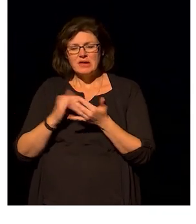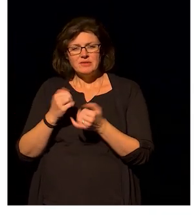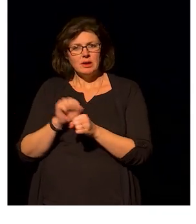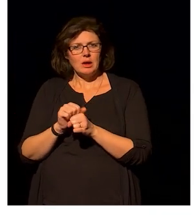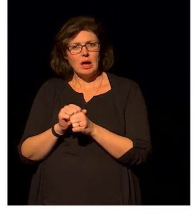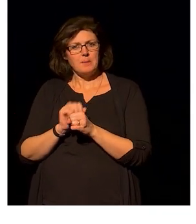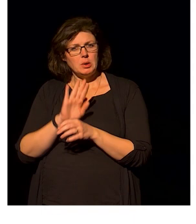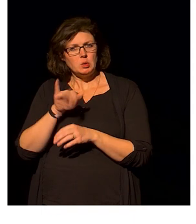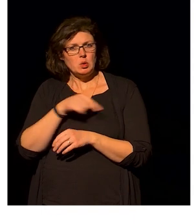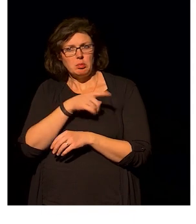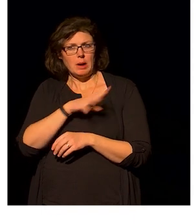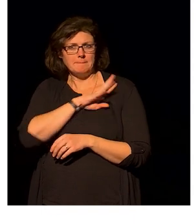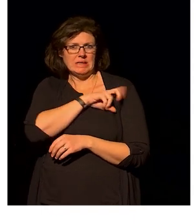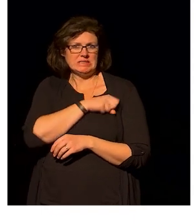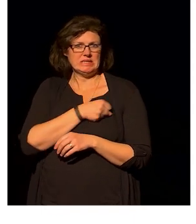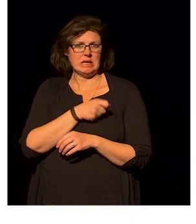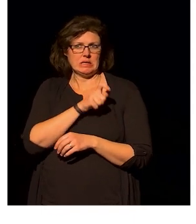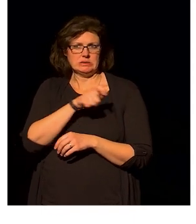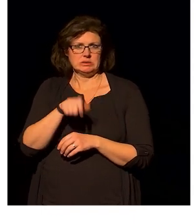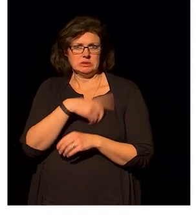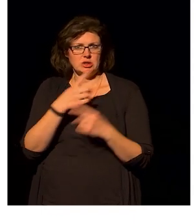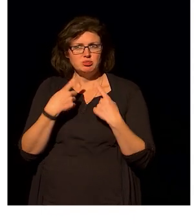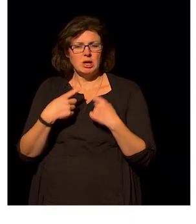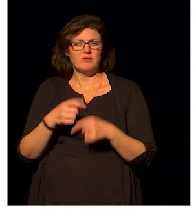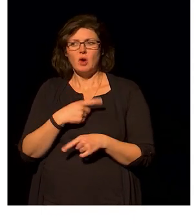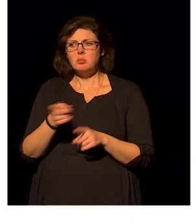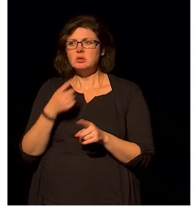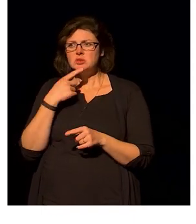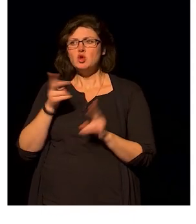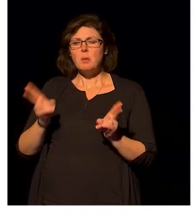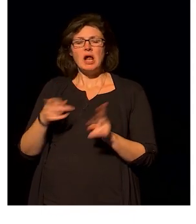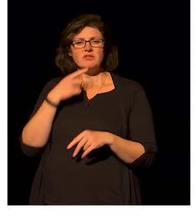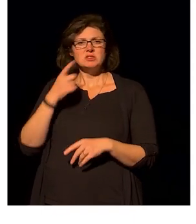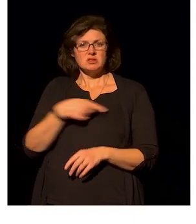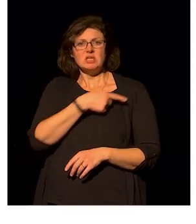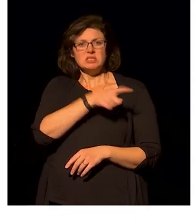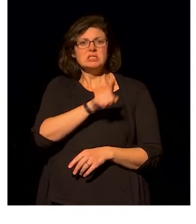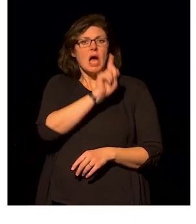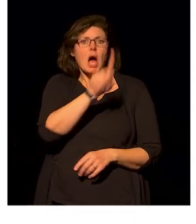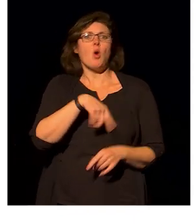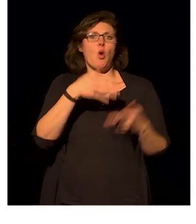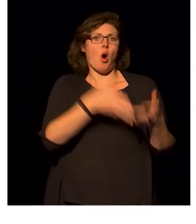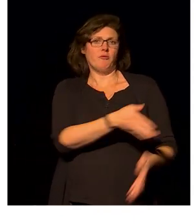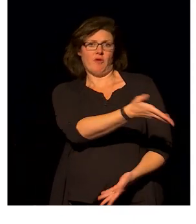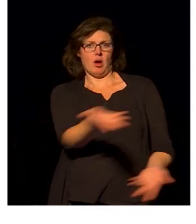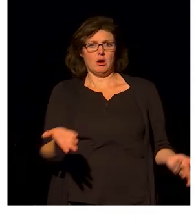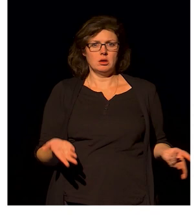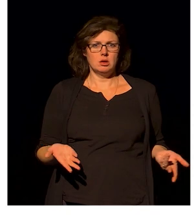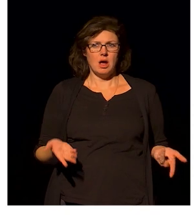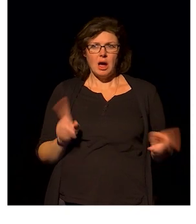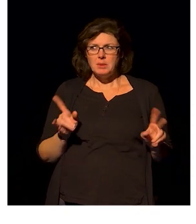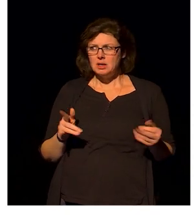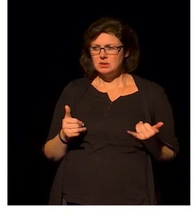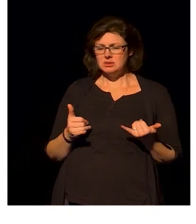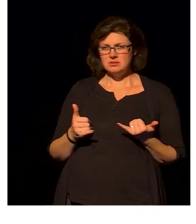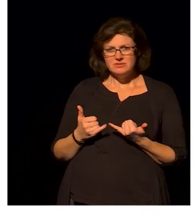weil die sind auch Opfer. Muss man anders über sie reden? Wie soll man jetzt über Palästinenser reden?